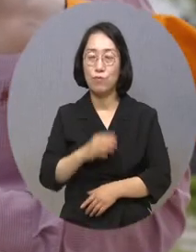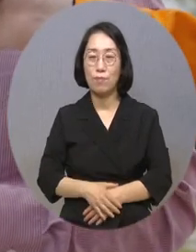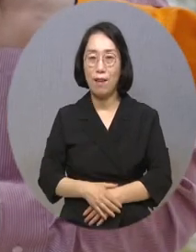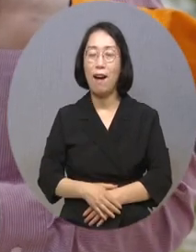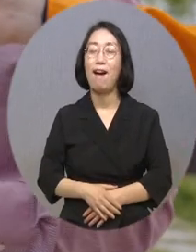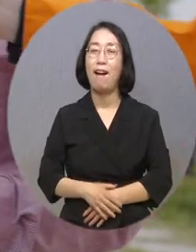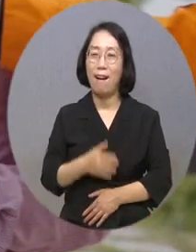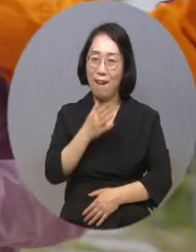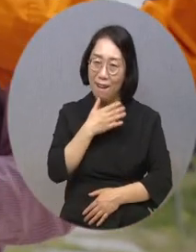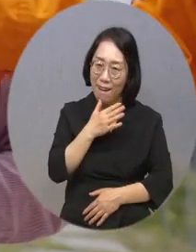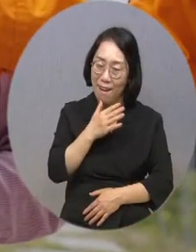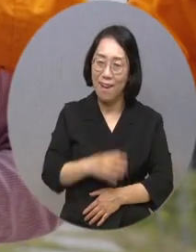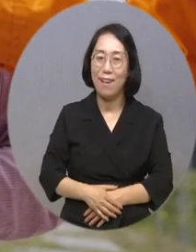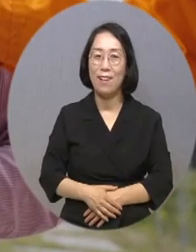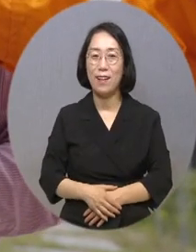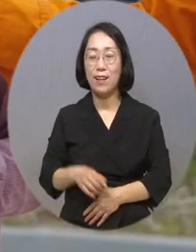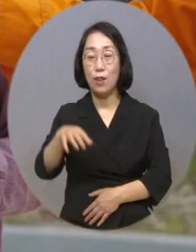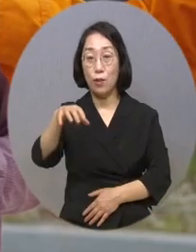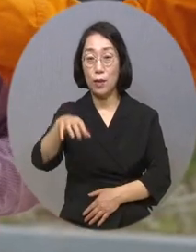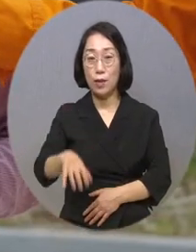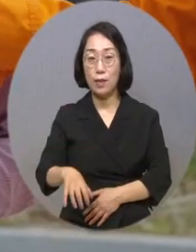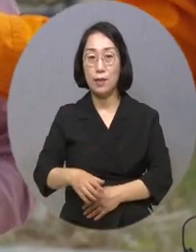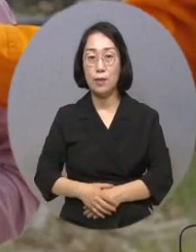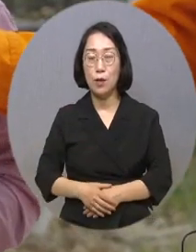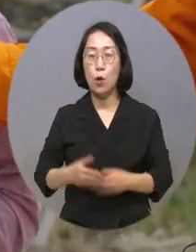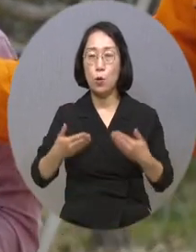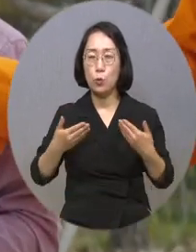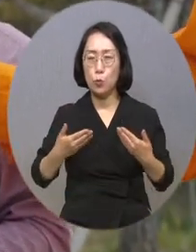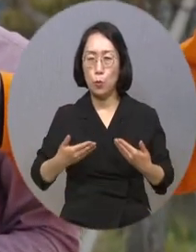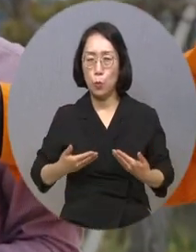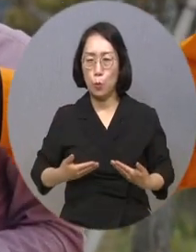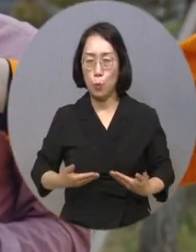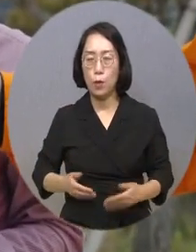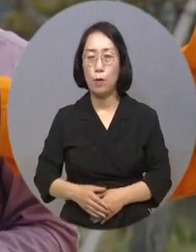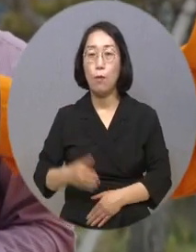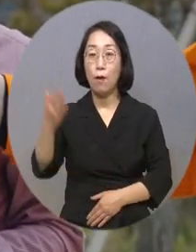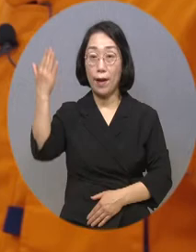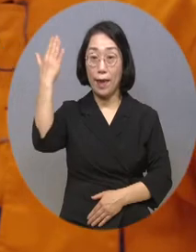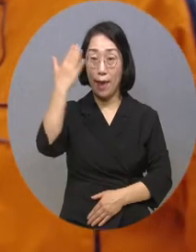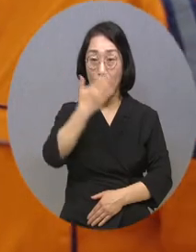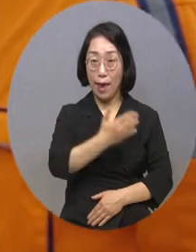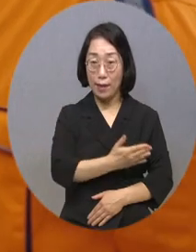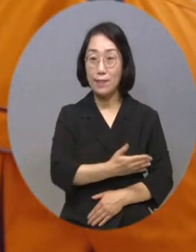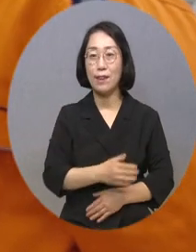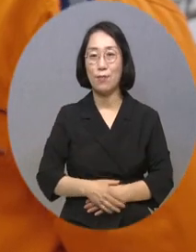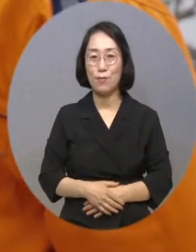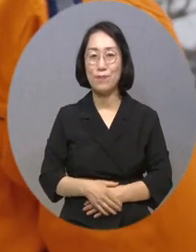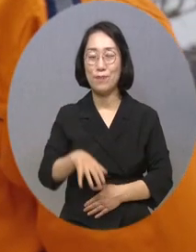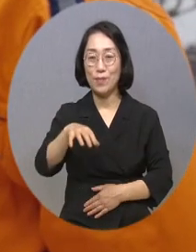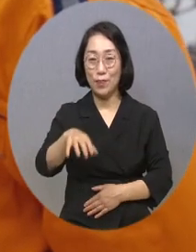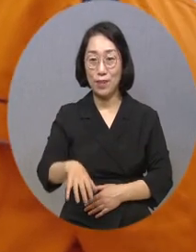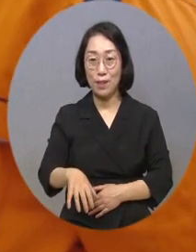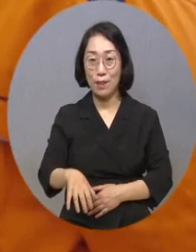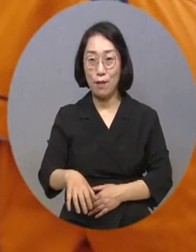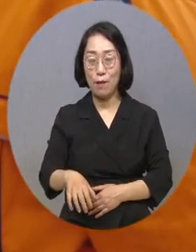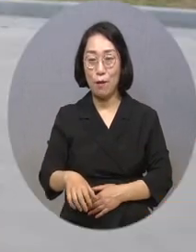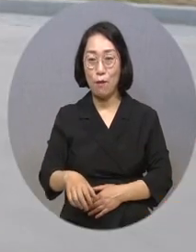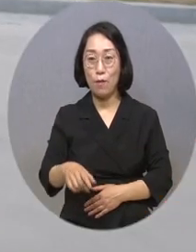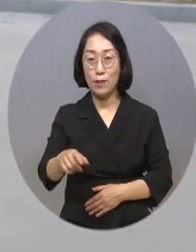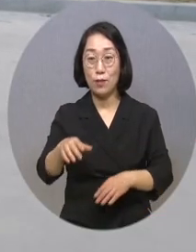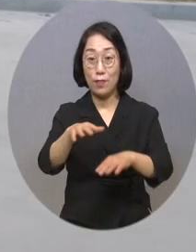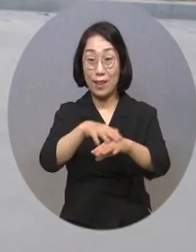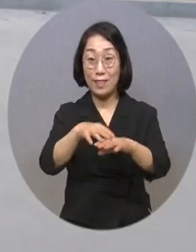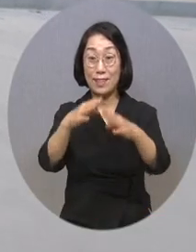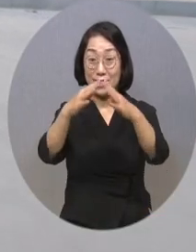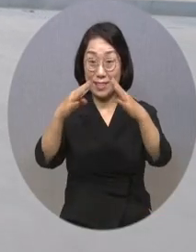그렇군요. 네. 네. 그래가지고 여기는 굉장히 조용하고 깨끗하고 이런 데 와서 네. 그 텐트